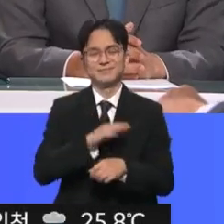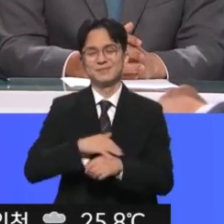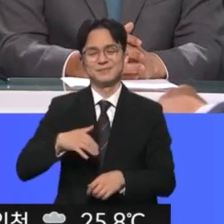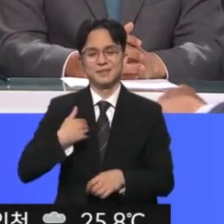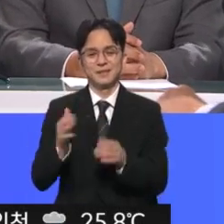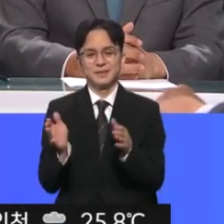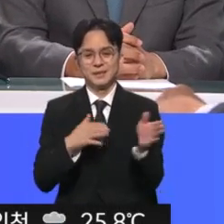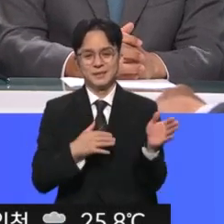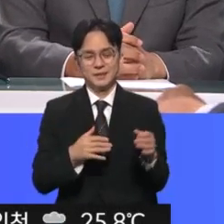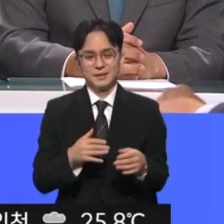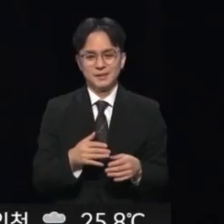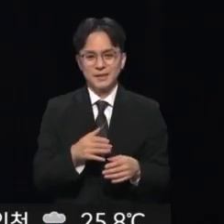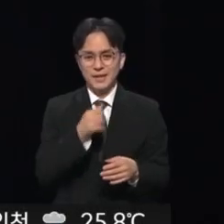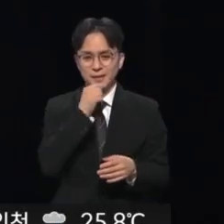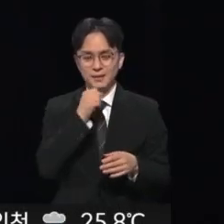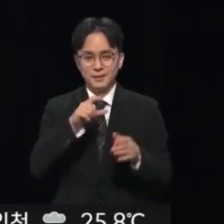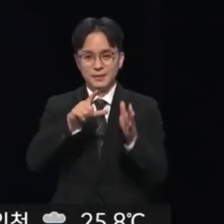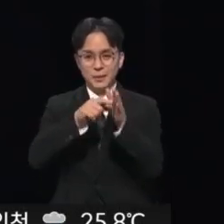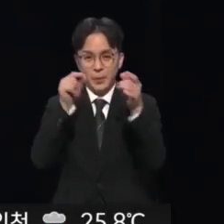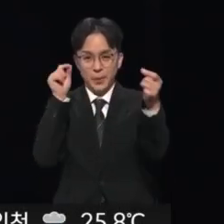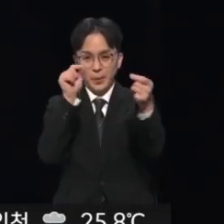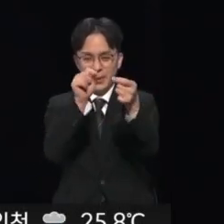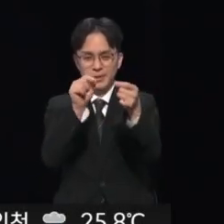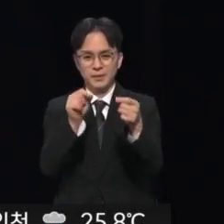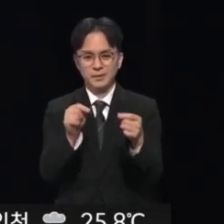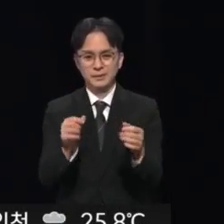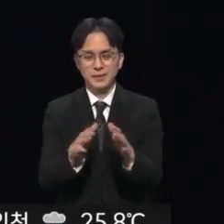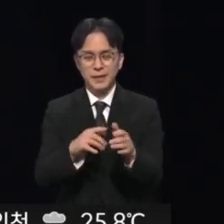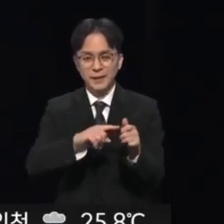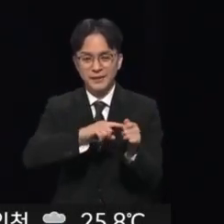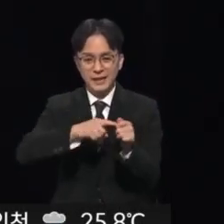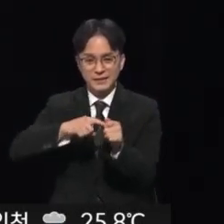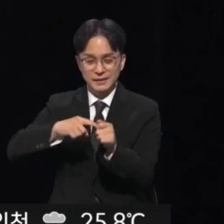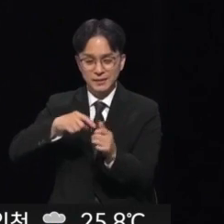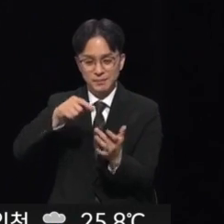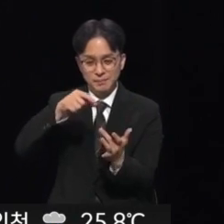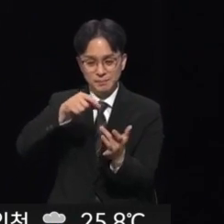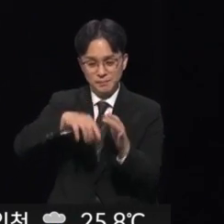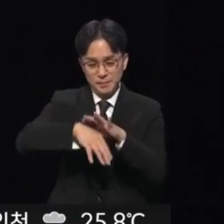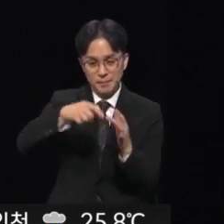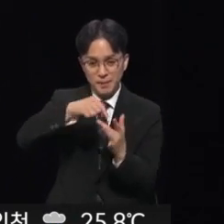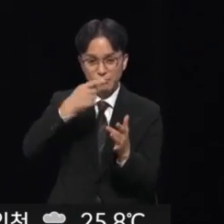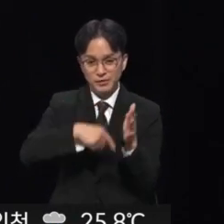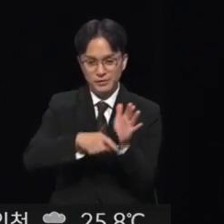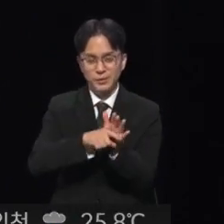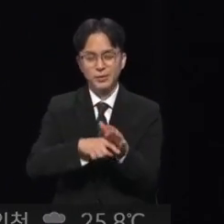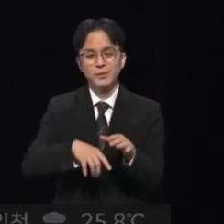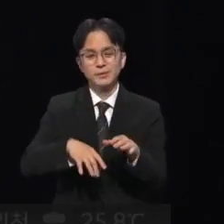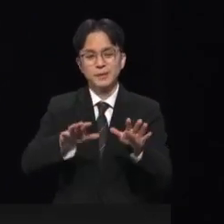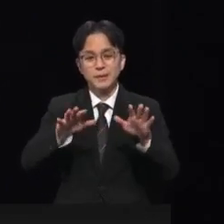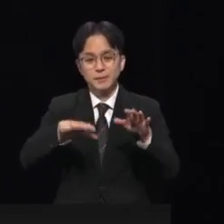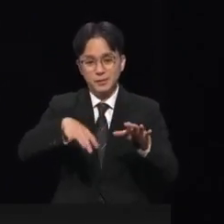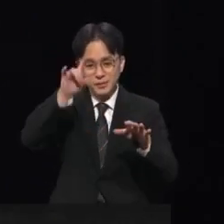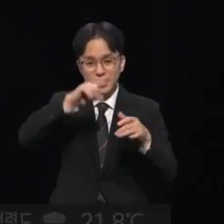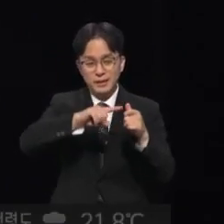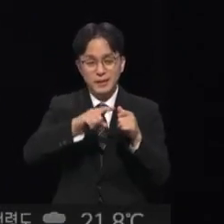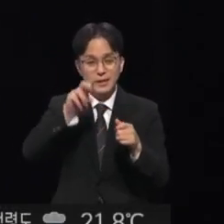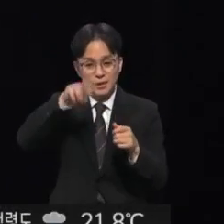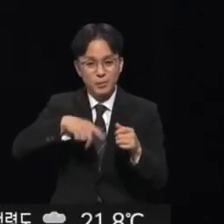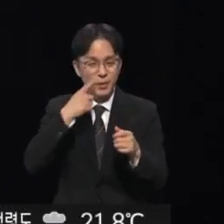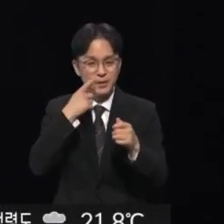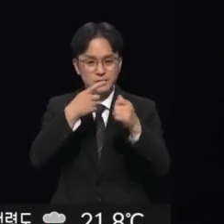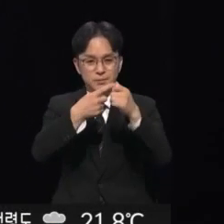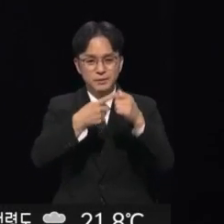저희 그러면 이제 시간이 다 돼서 댓글로 영화 상품권 드려야 되기 때문에 빠르게 제가 댓글 읽어드리도록 하겠습니다.